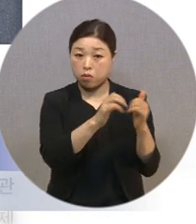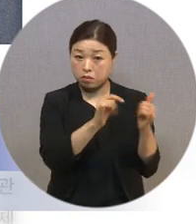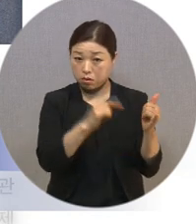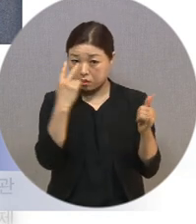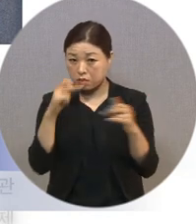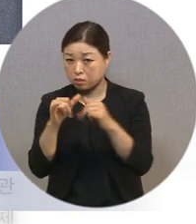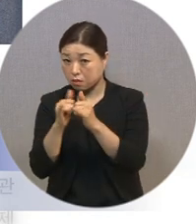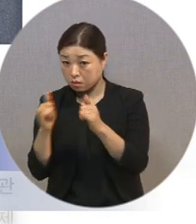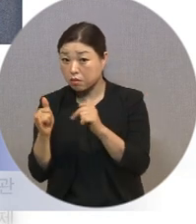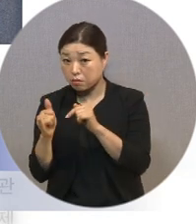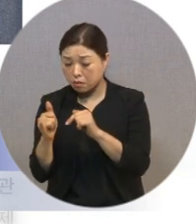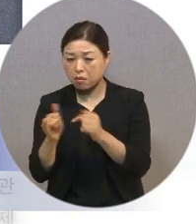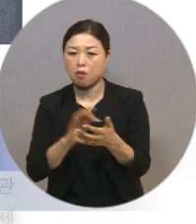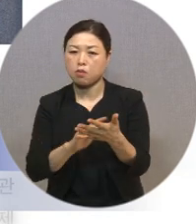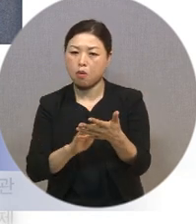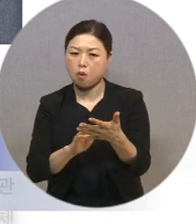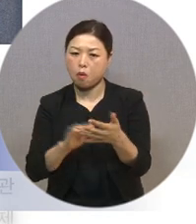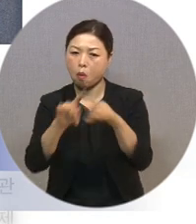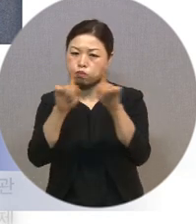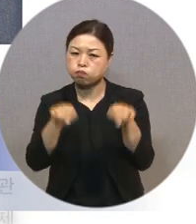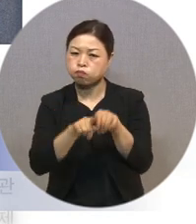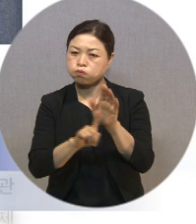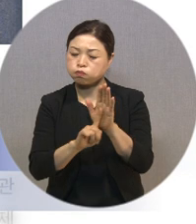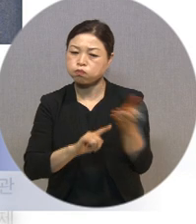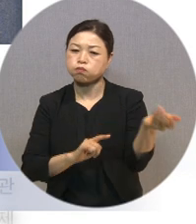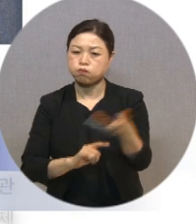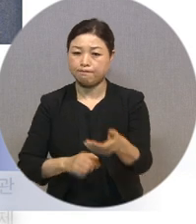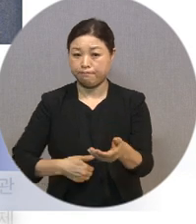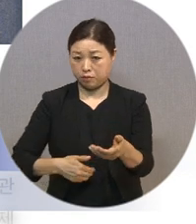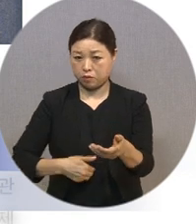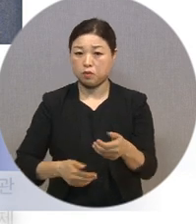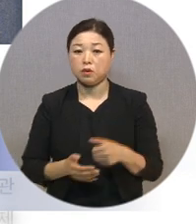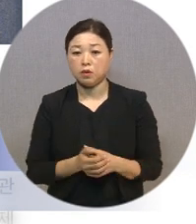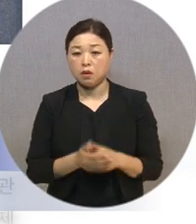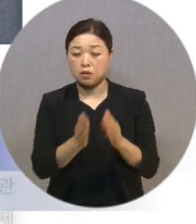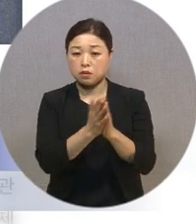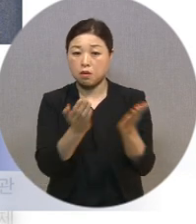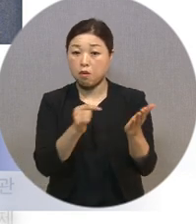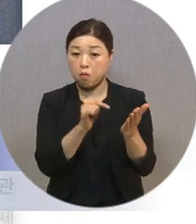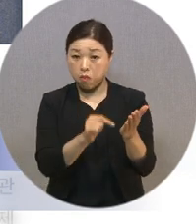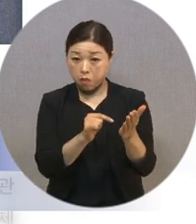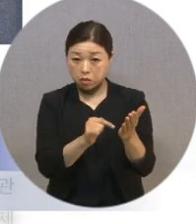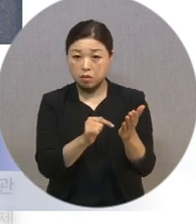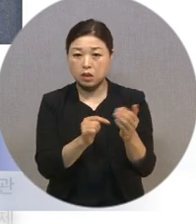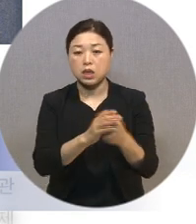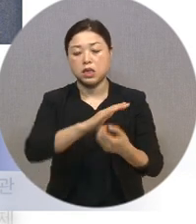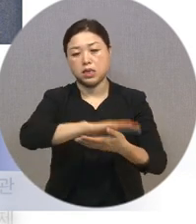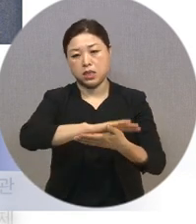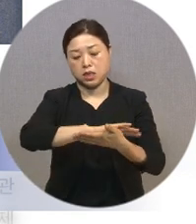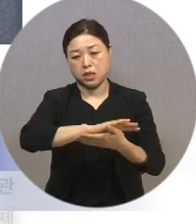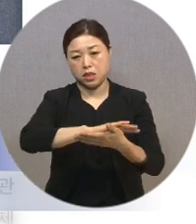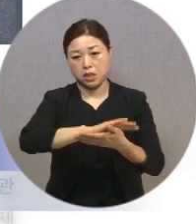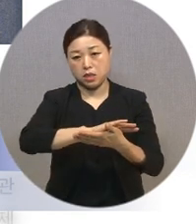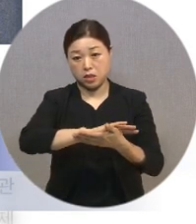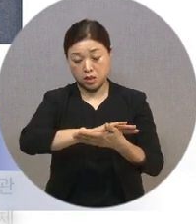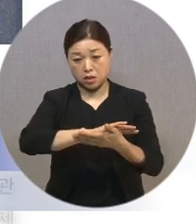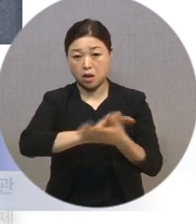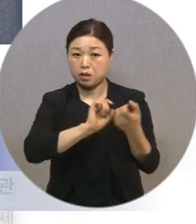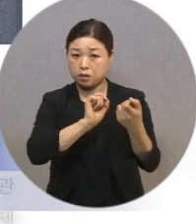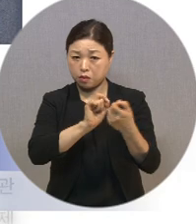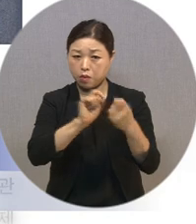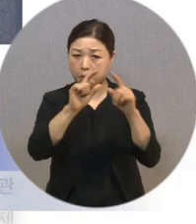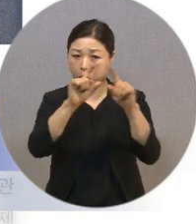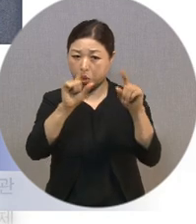점자형 선거 공보를 작성해 제출해야 하되 책자형 선거 공보 물에는 인쇄물 접근성